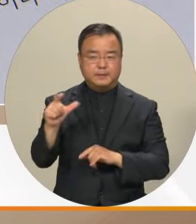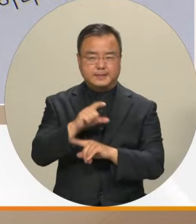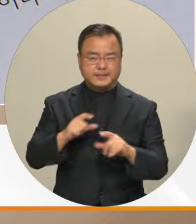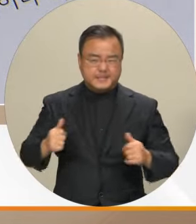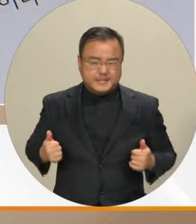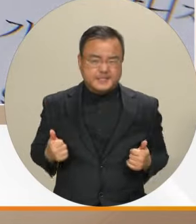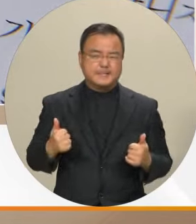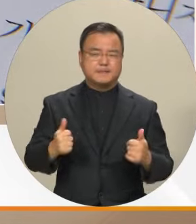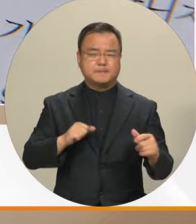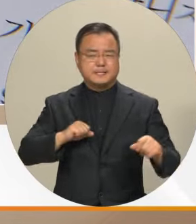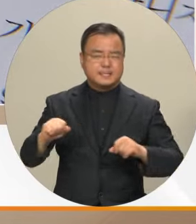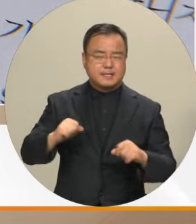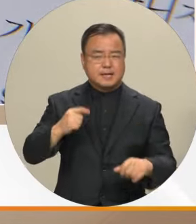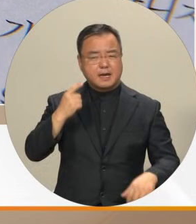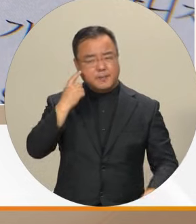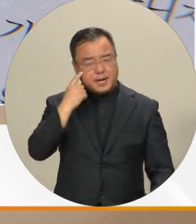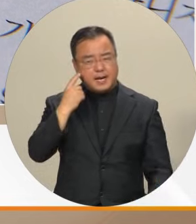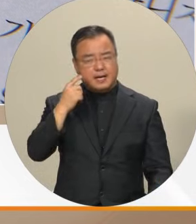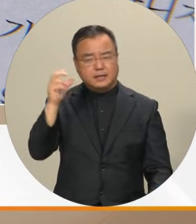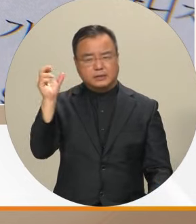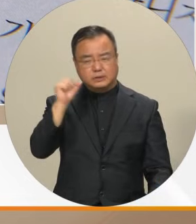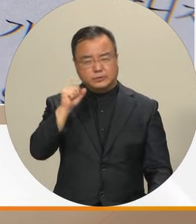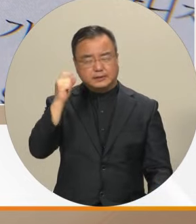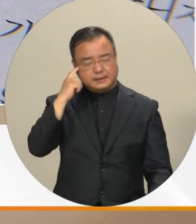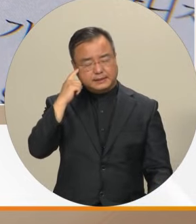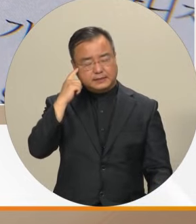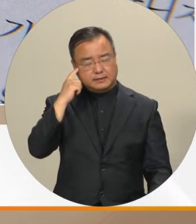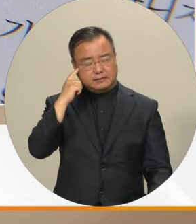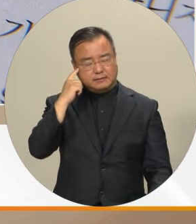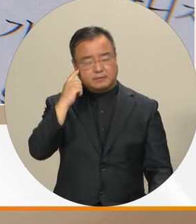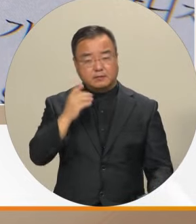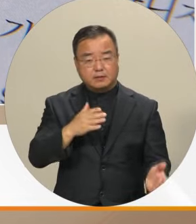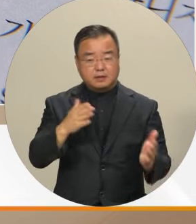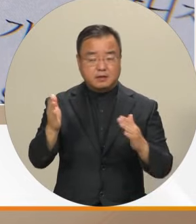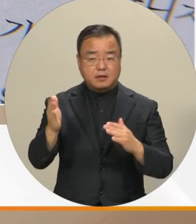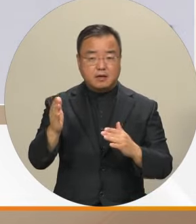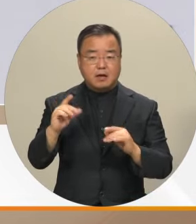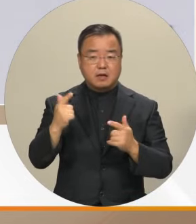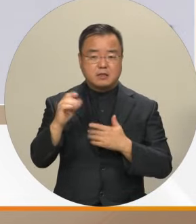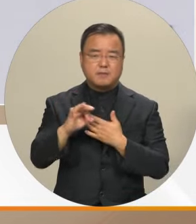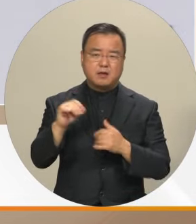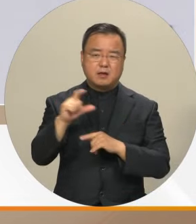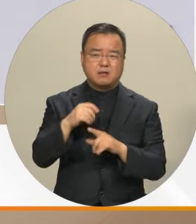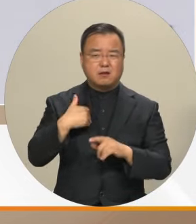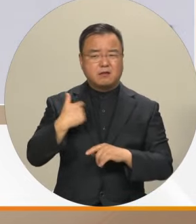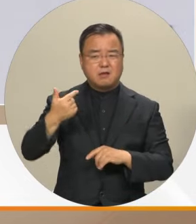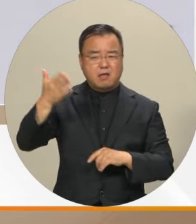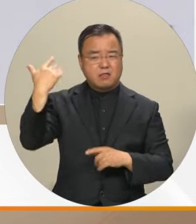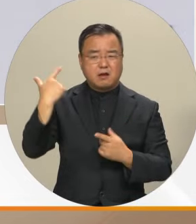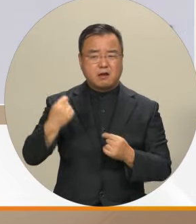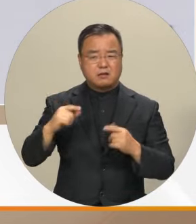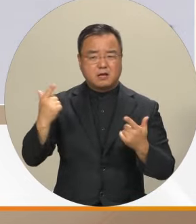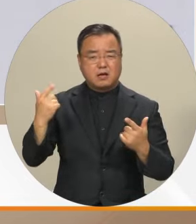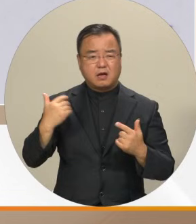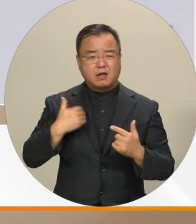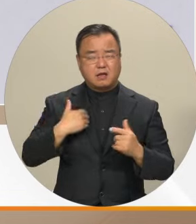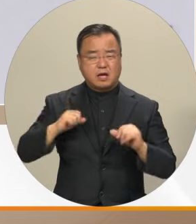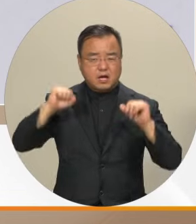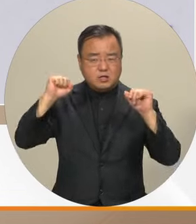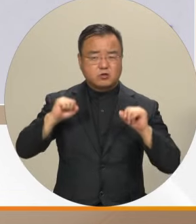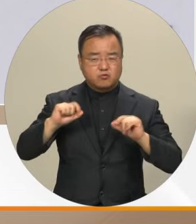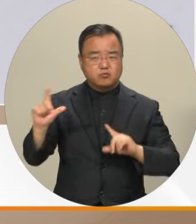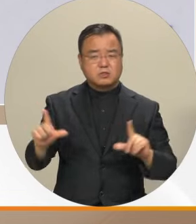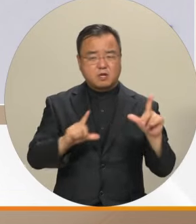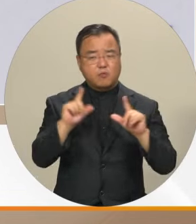열심히 뛸 것요 정도는 좋지만 혹시라도 아 아이 옛날 같지 않은데 아 내이 얼마나 선수 생활 할 수